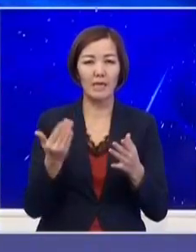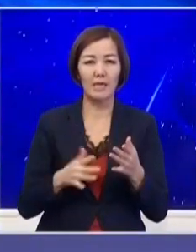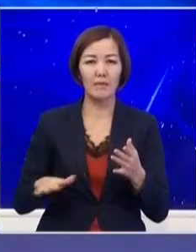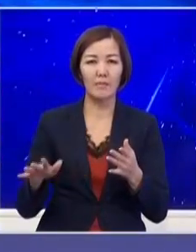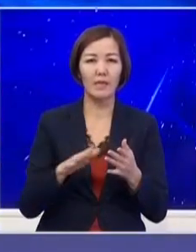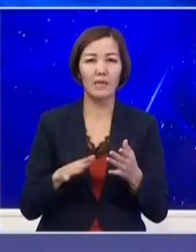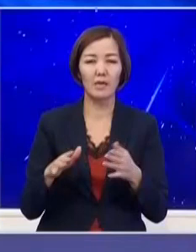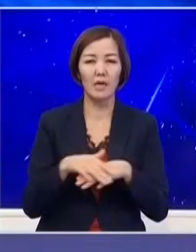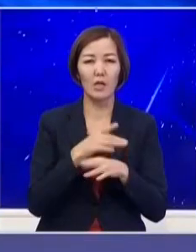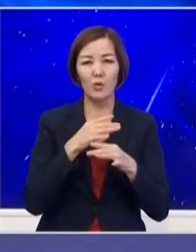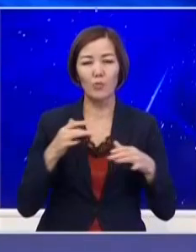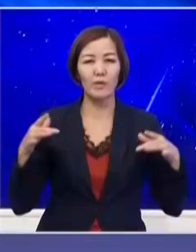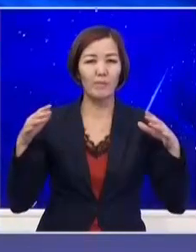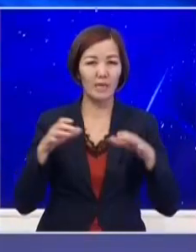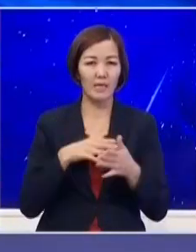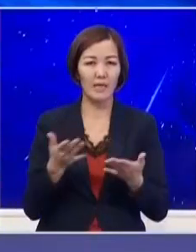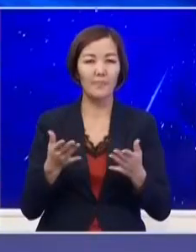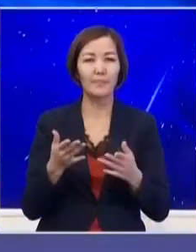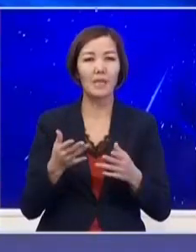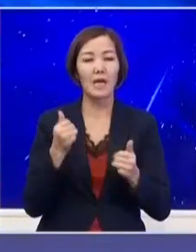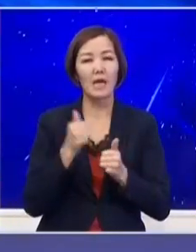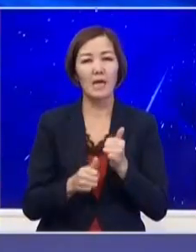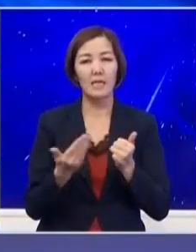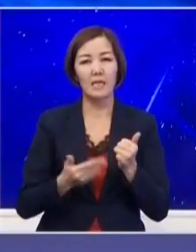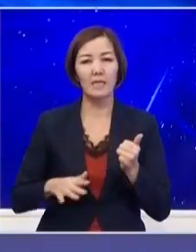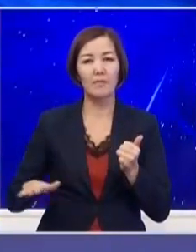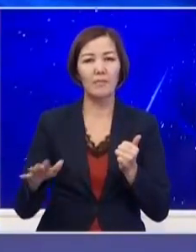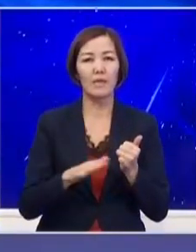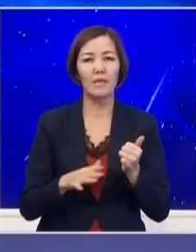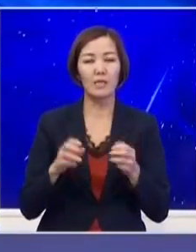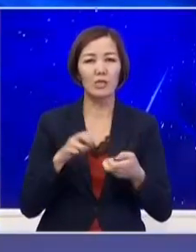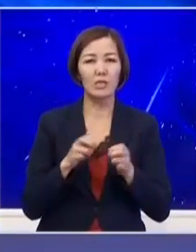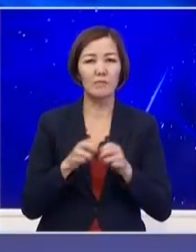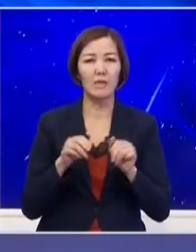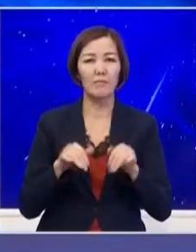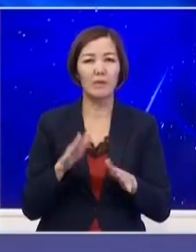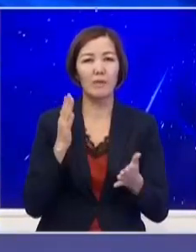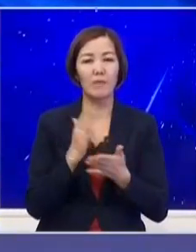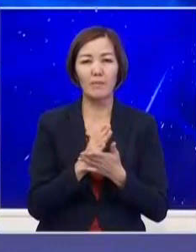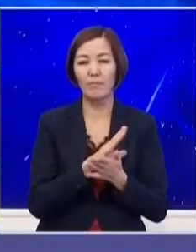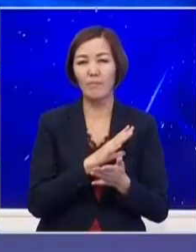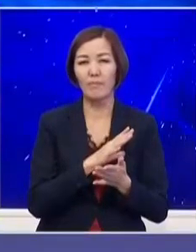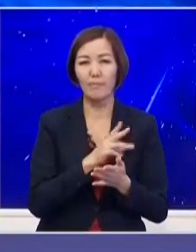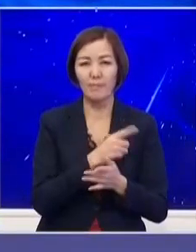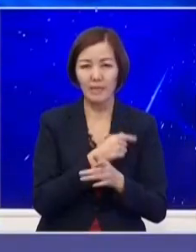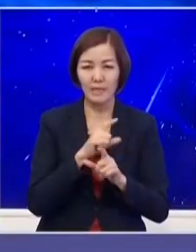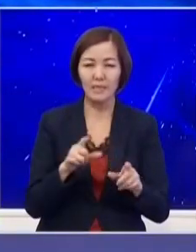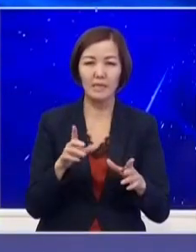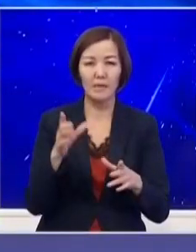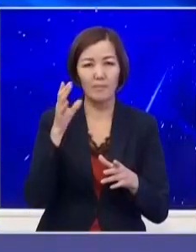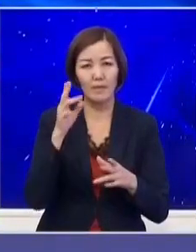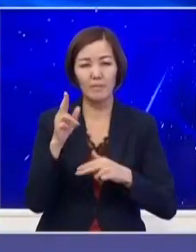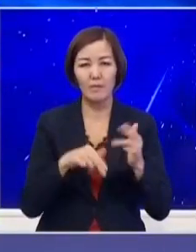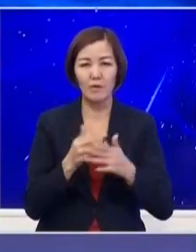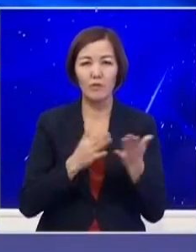елді мекеннен халық көптеп келді. Себебі әр елді мекенде талай жылдан шешілмей келген проблема бар. Олар медицина, білім,